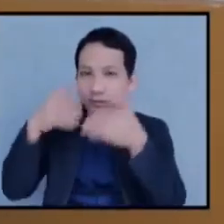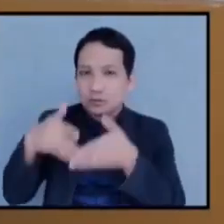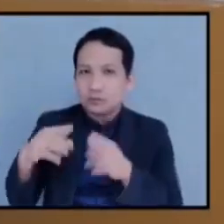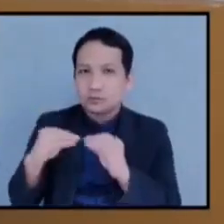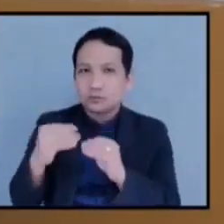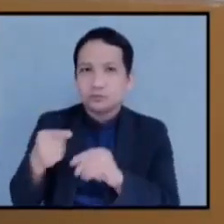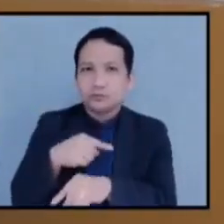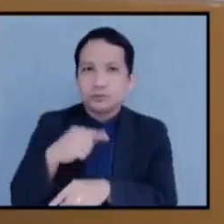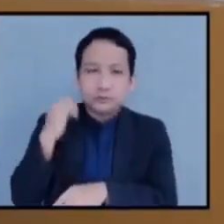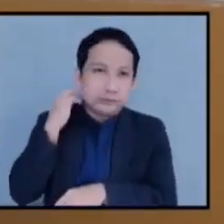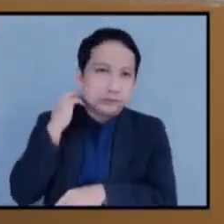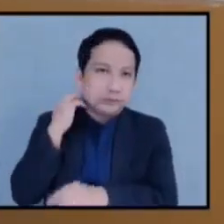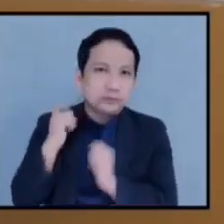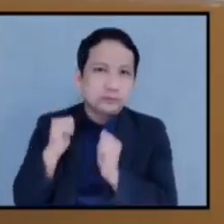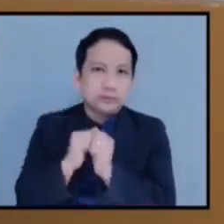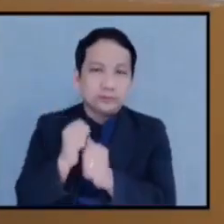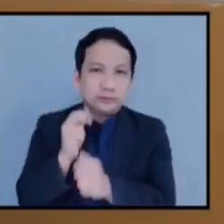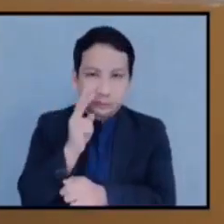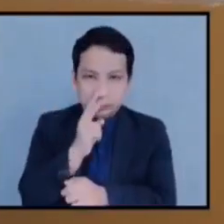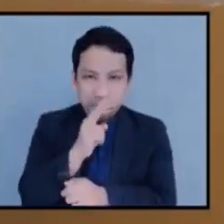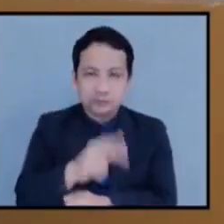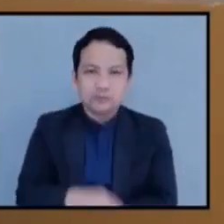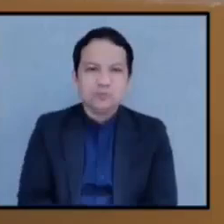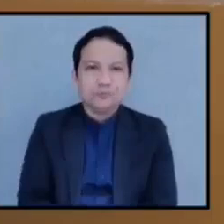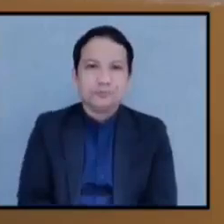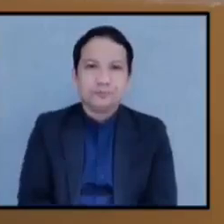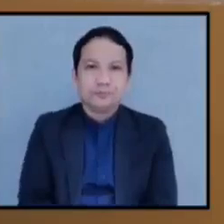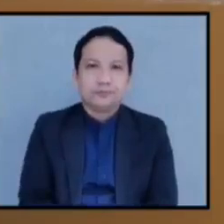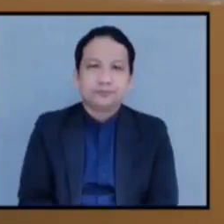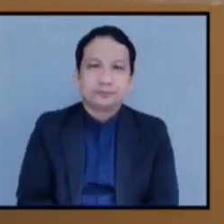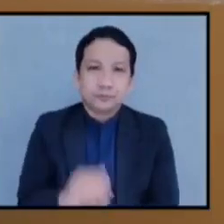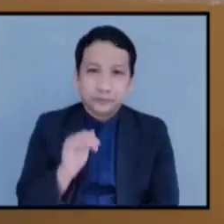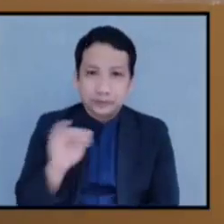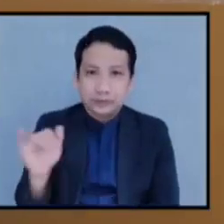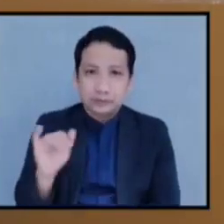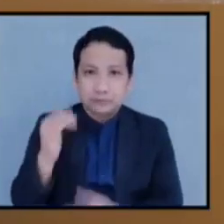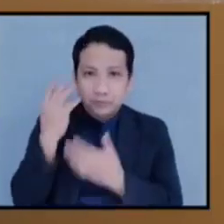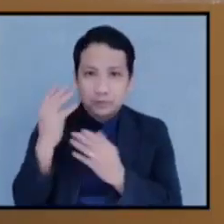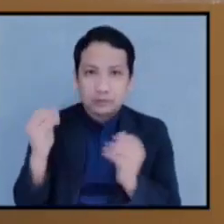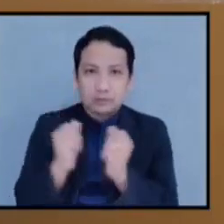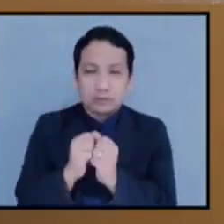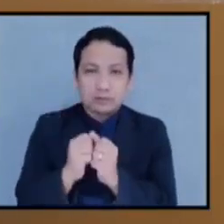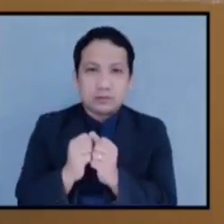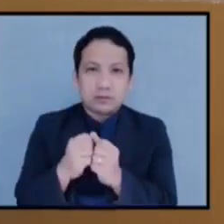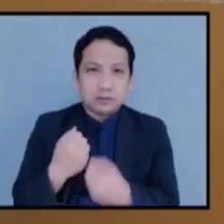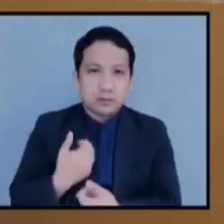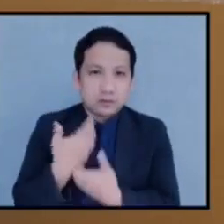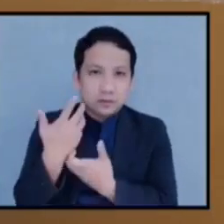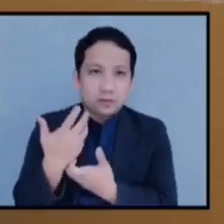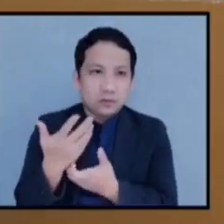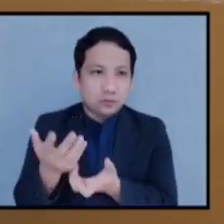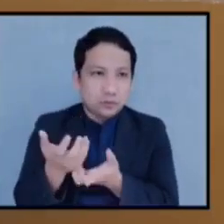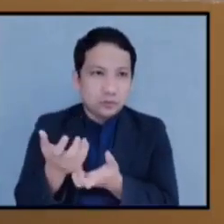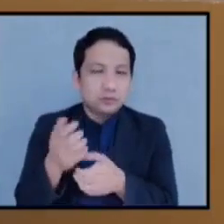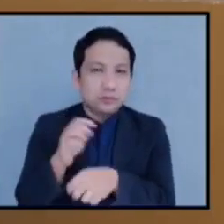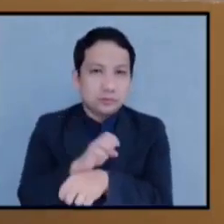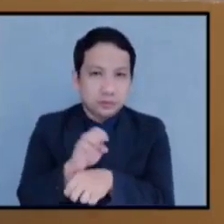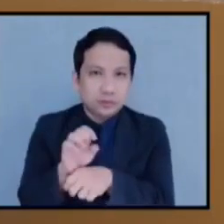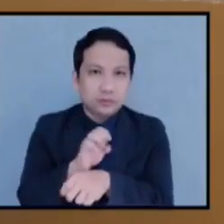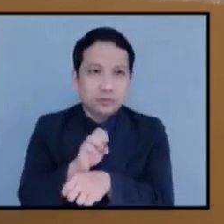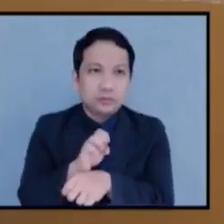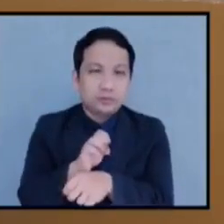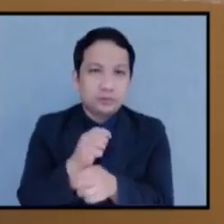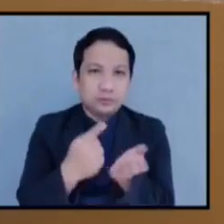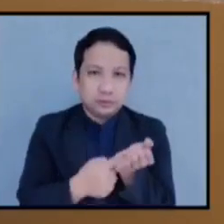Mindanao and from Visayas. And then aside from that, yung mga aspiring entrepreneurs natin, they can talk to